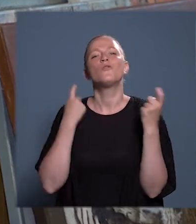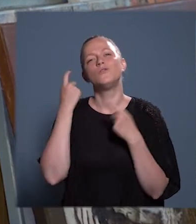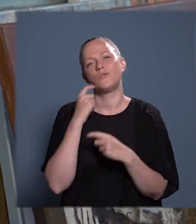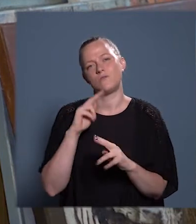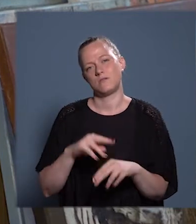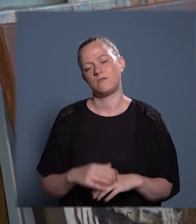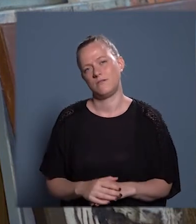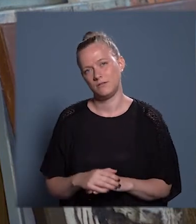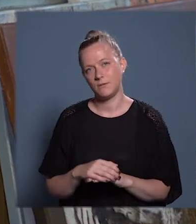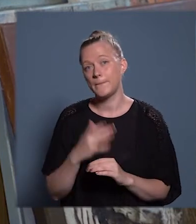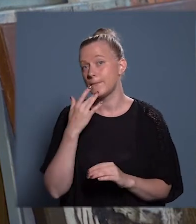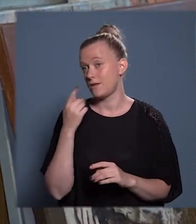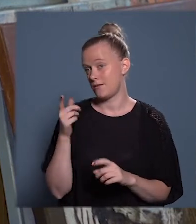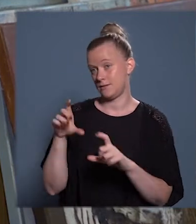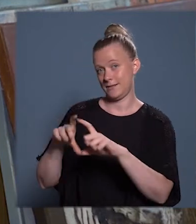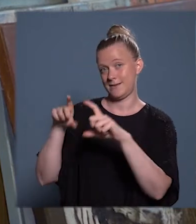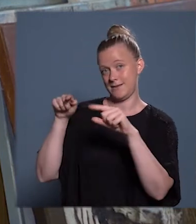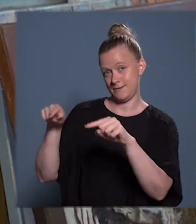Mint például ez a kép is,